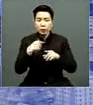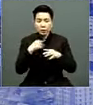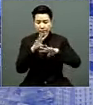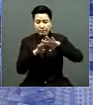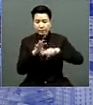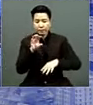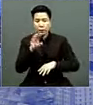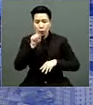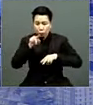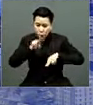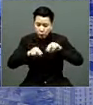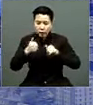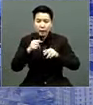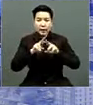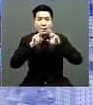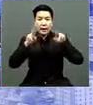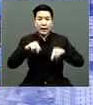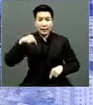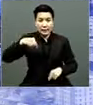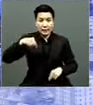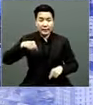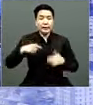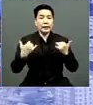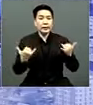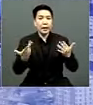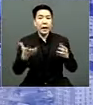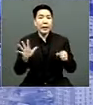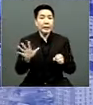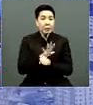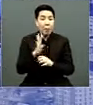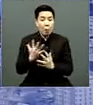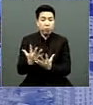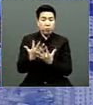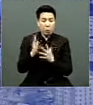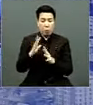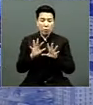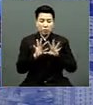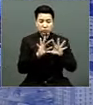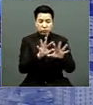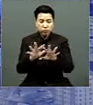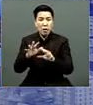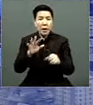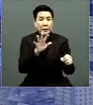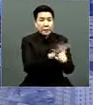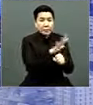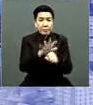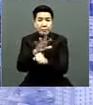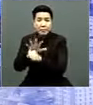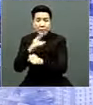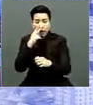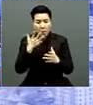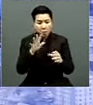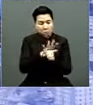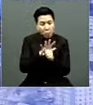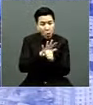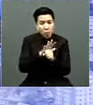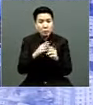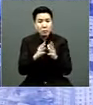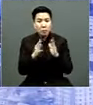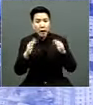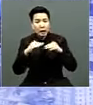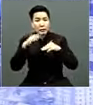จสอบได้ว่าร้านค้านั้นหรือห้างนั้นเต็มแล้วหรือยังจำนวนคนที่เข้าไปเพียงพอมากเกินไปก็